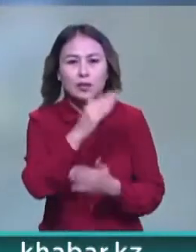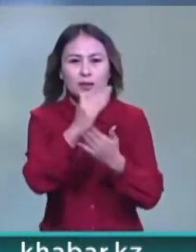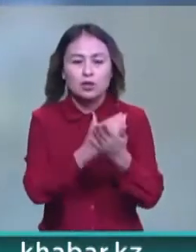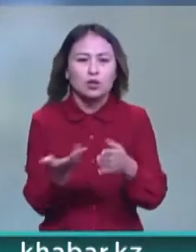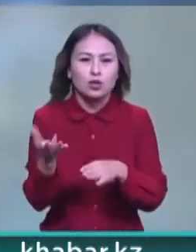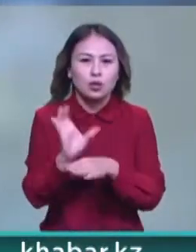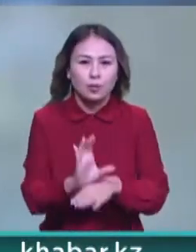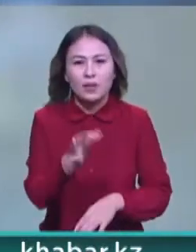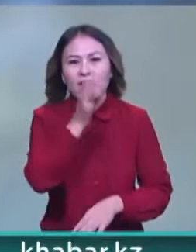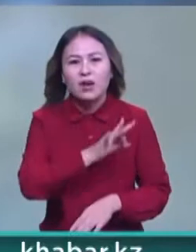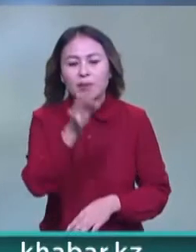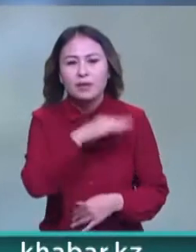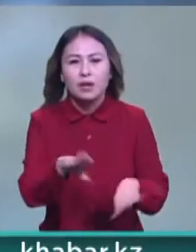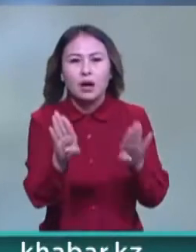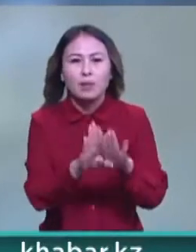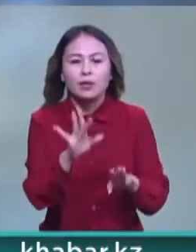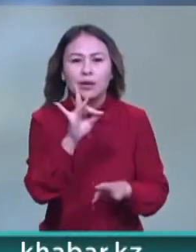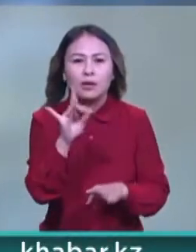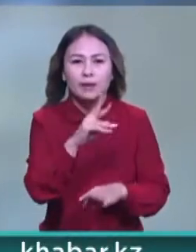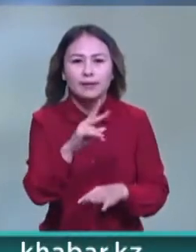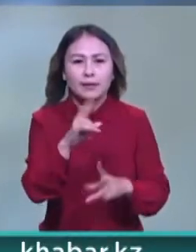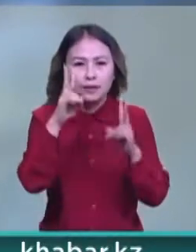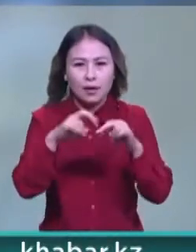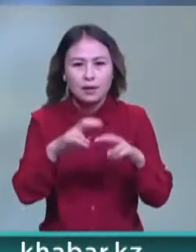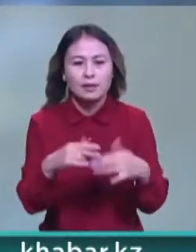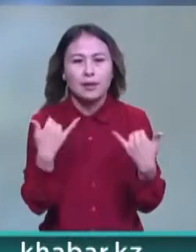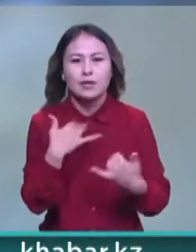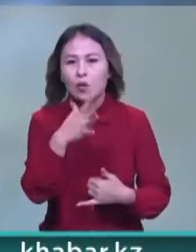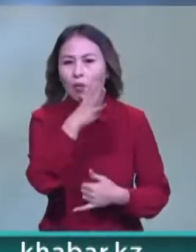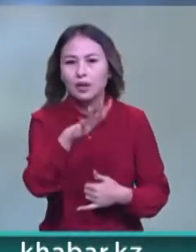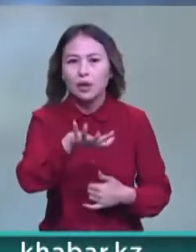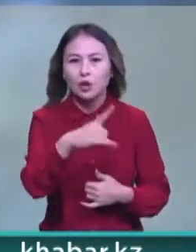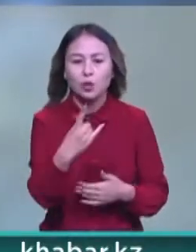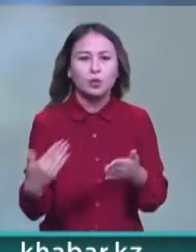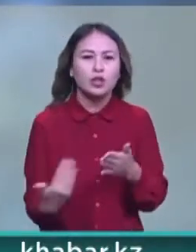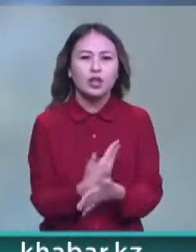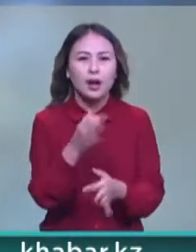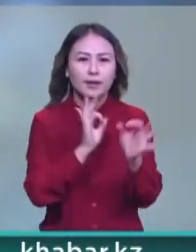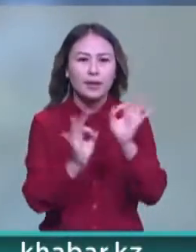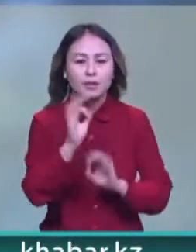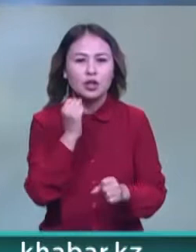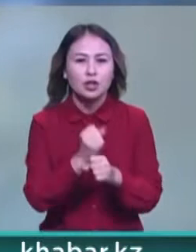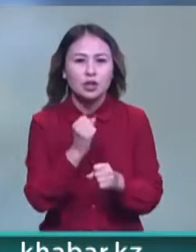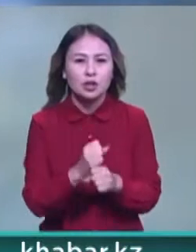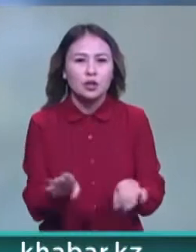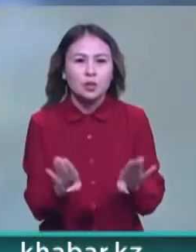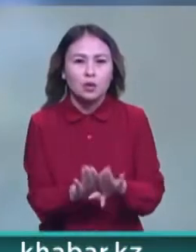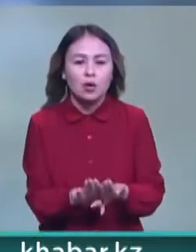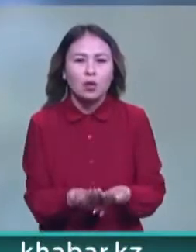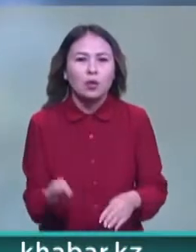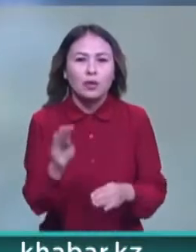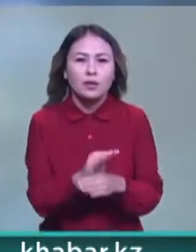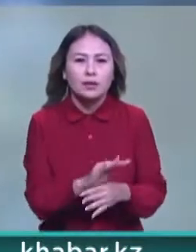жұмыс кестесін күшейтті. Фармацевтикалық алпауыттың R&D зертханасы қазіргі уақытта 51 жаңа дәрі-дәрмек жасап